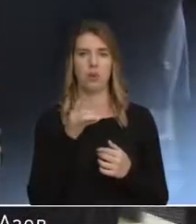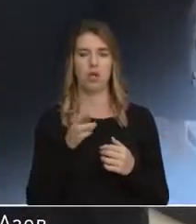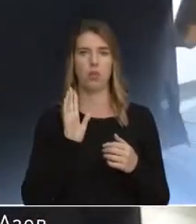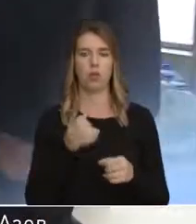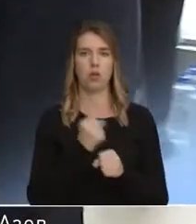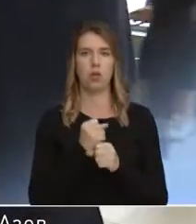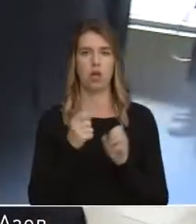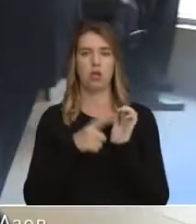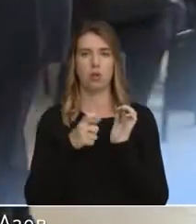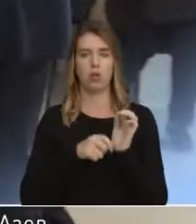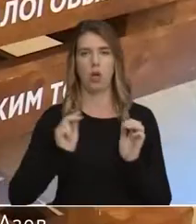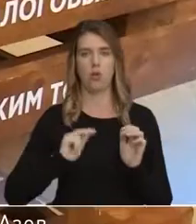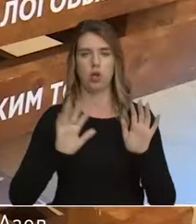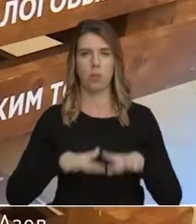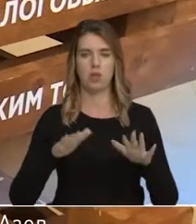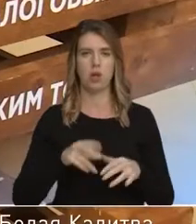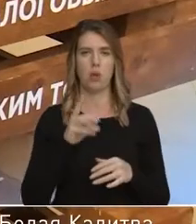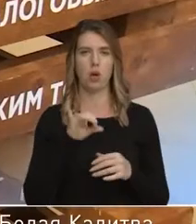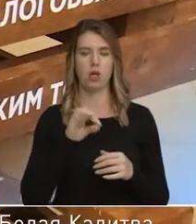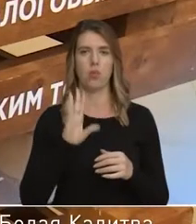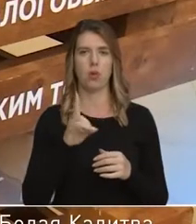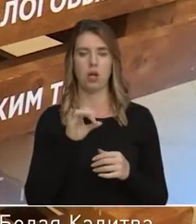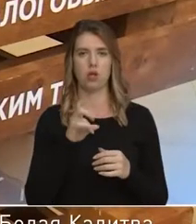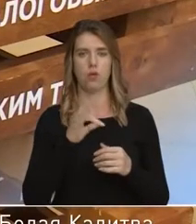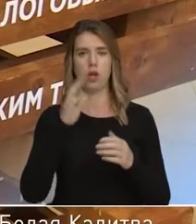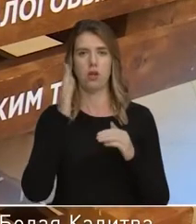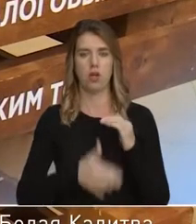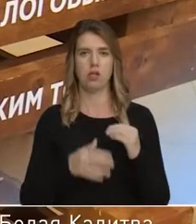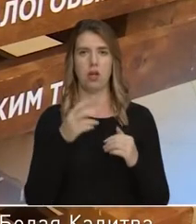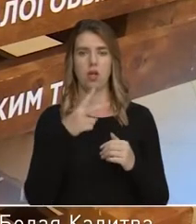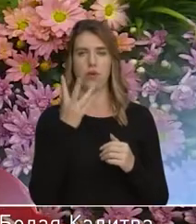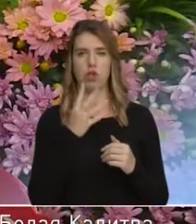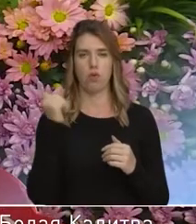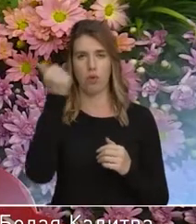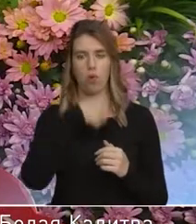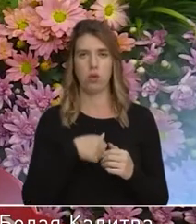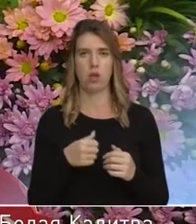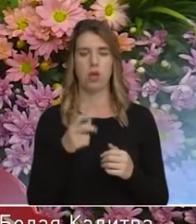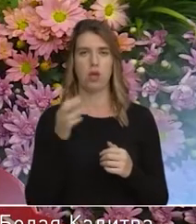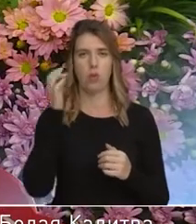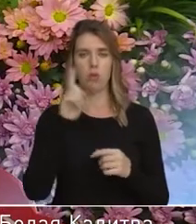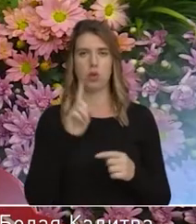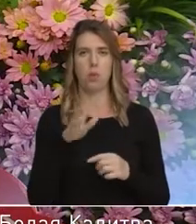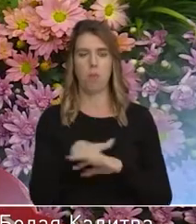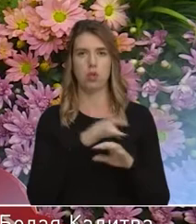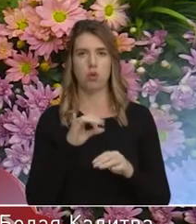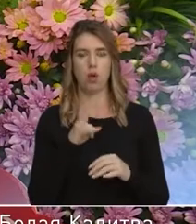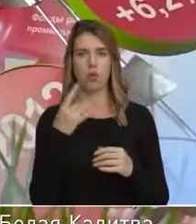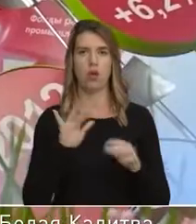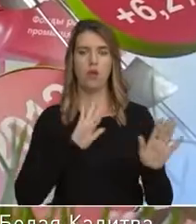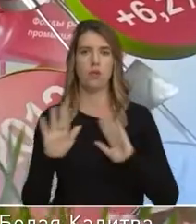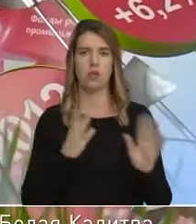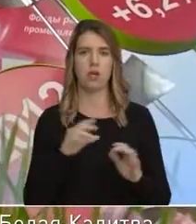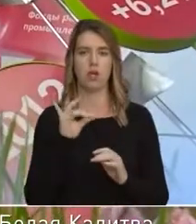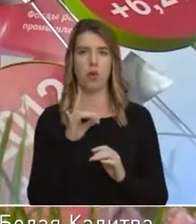создадут 700 рабочих мест. Проект будет реализован до конца 2024 года. Напомню, международная промышленная